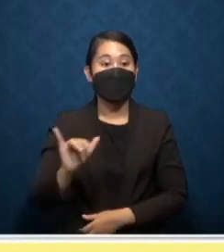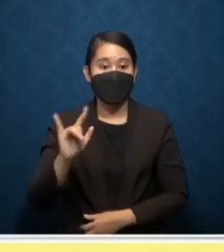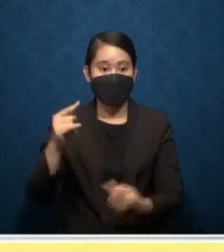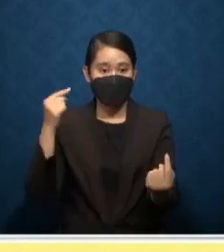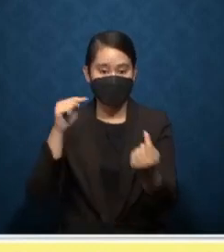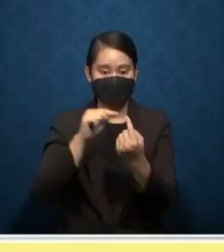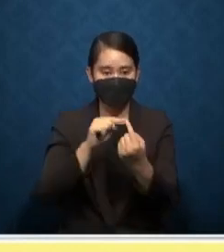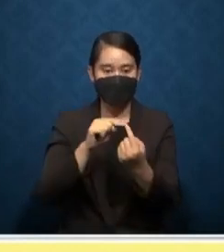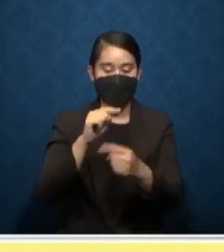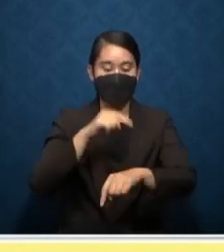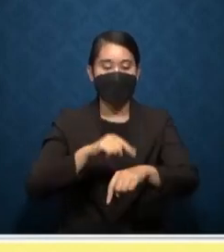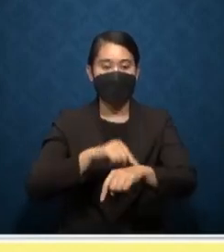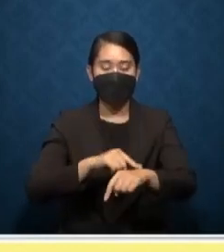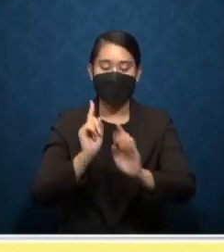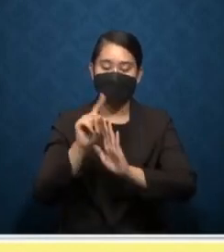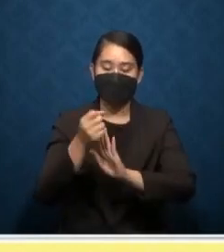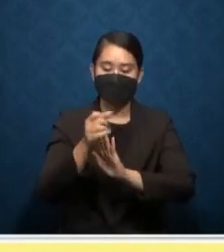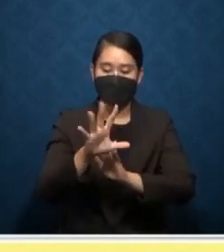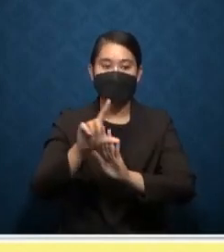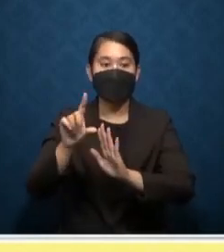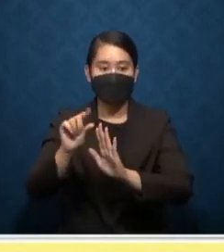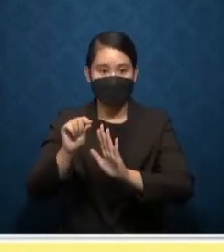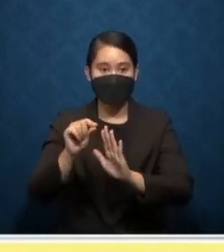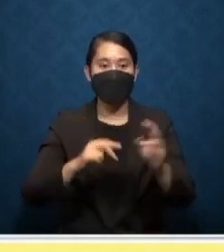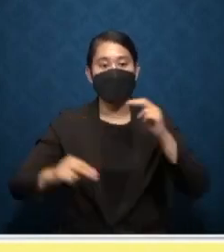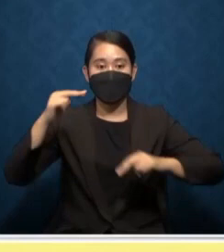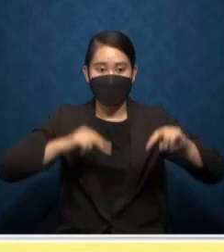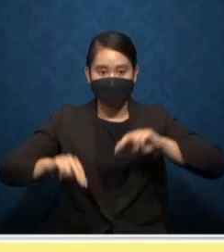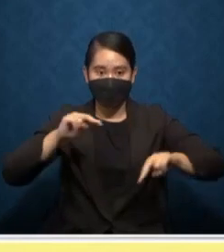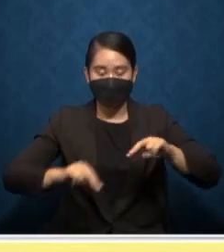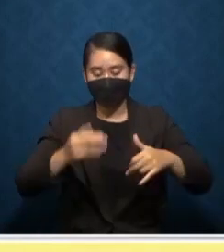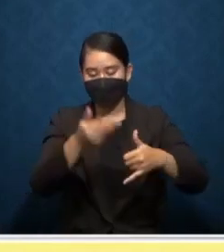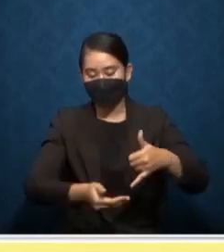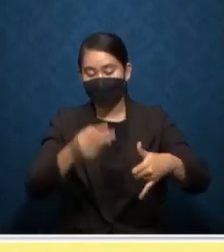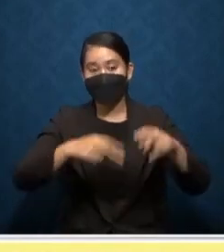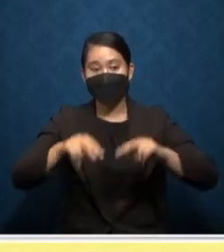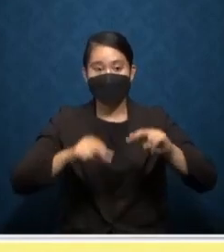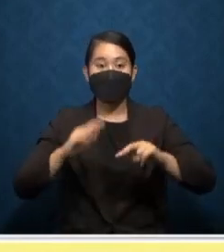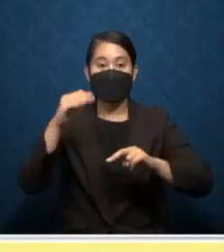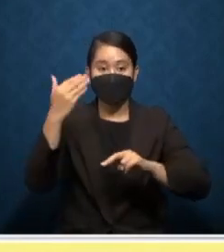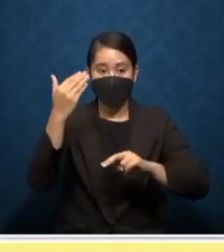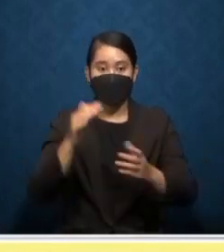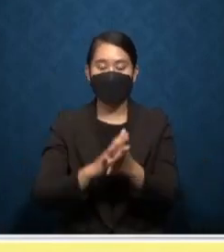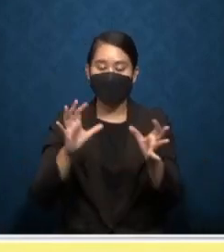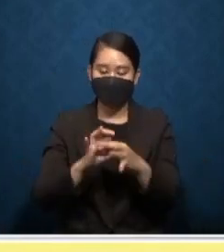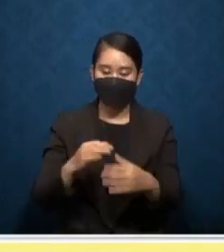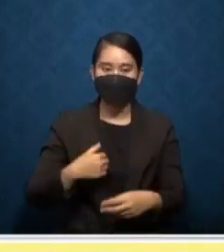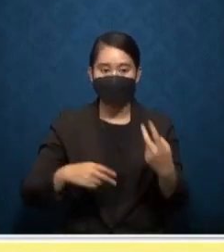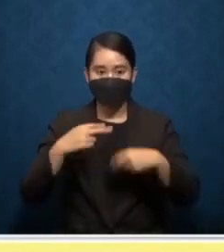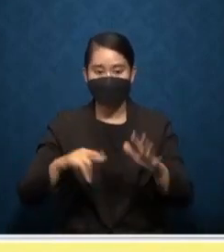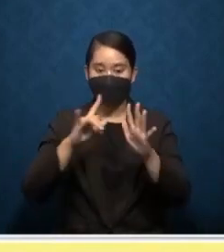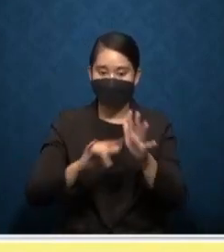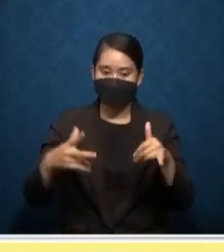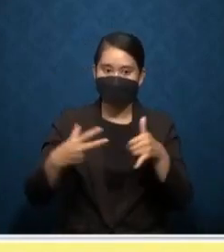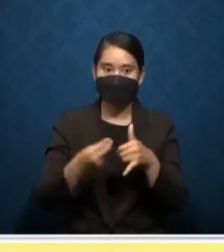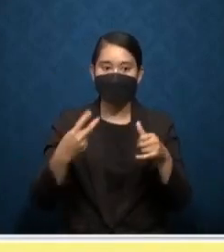เวลา 17 ตีนะ 20 ตีได้ตัวสอบกุญสมบัตรต่าง การคัดคองว่าฉีดพัก